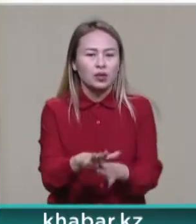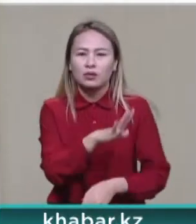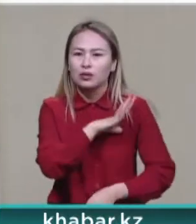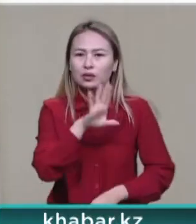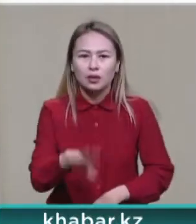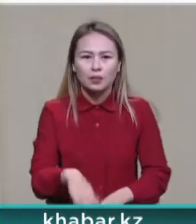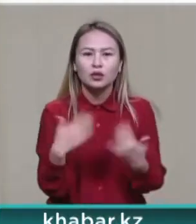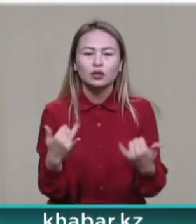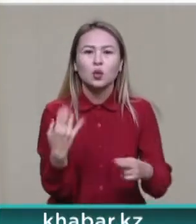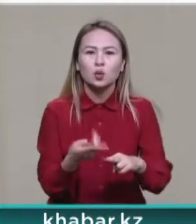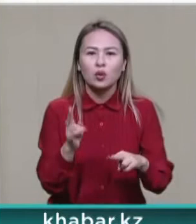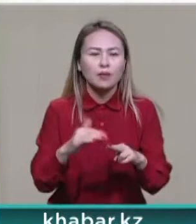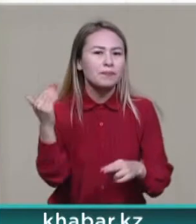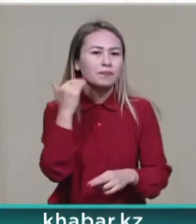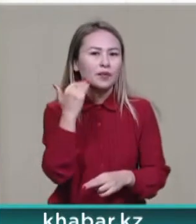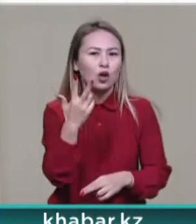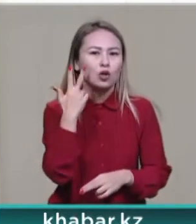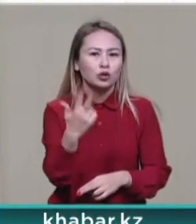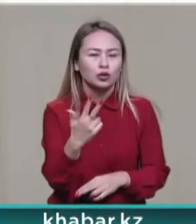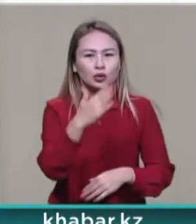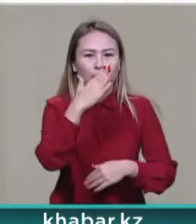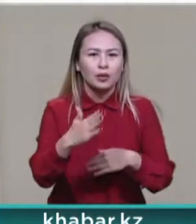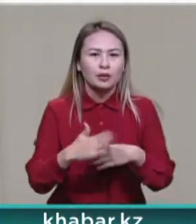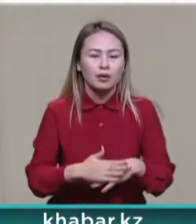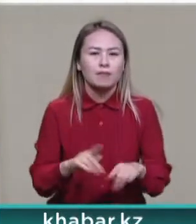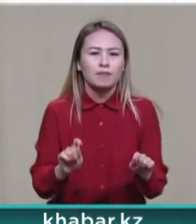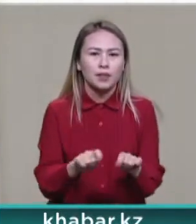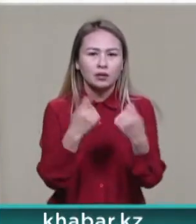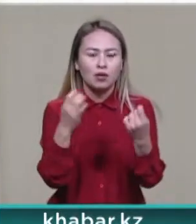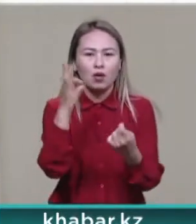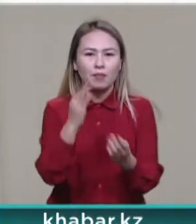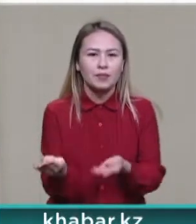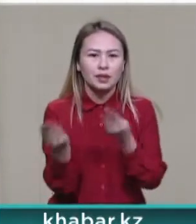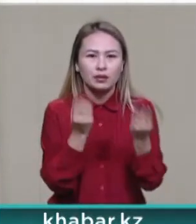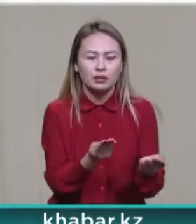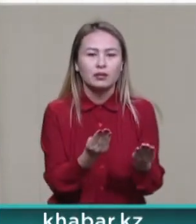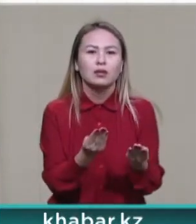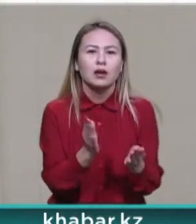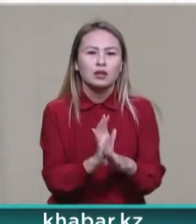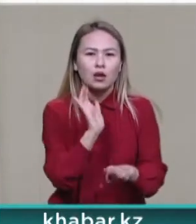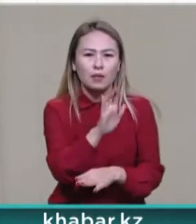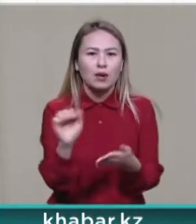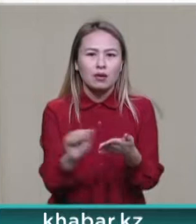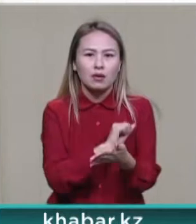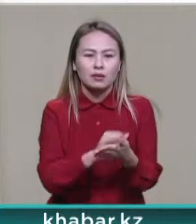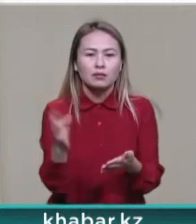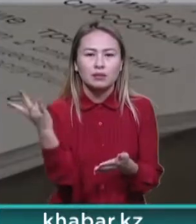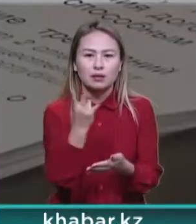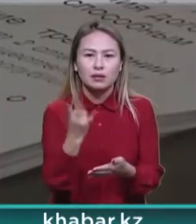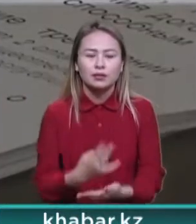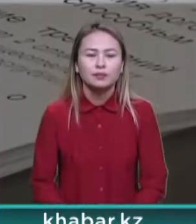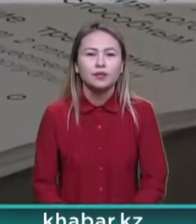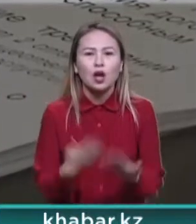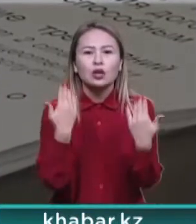Осылайша басқарма кемінде 3 әлеуетті өнім берушіге коммерциялық ұсыныстар беру туралы сұрау салуларды жіберді қамтамасыз еткен